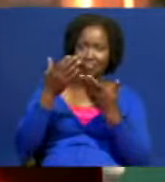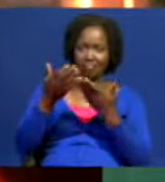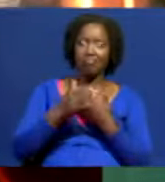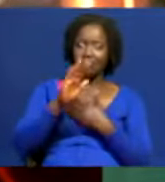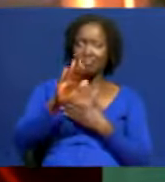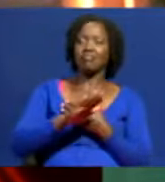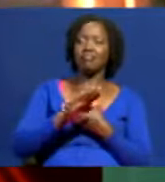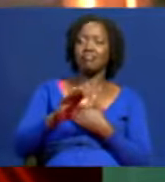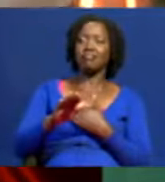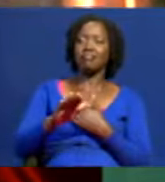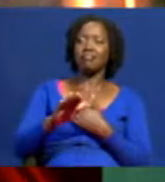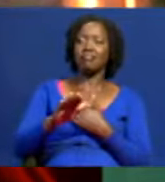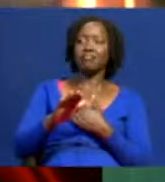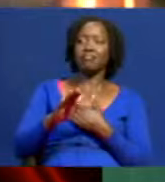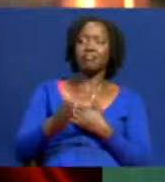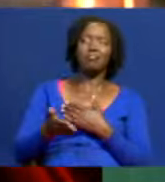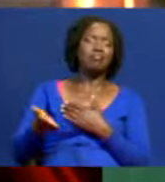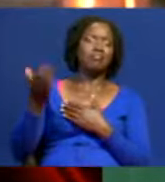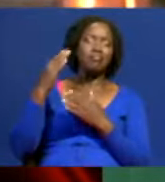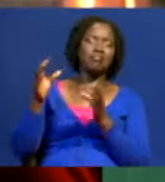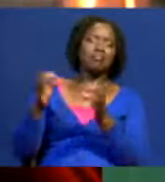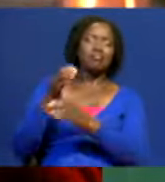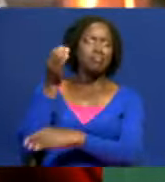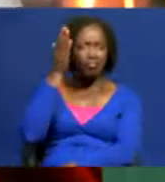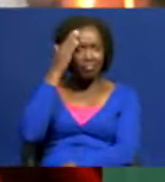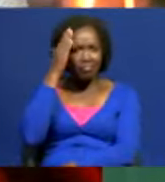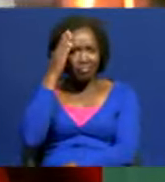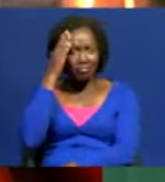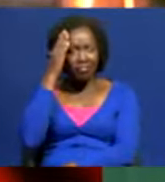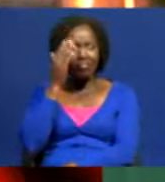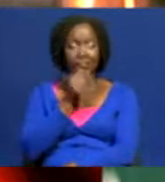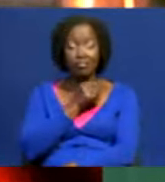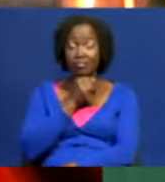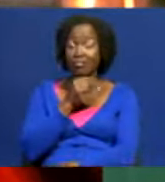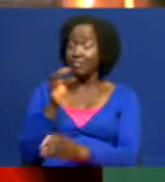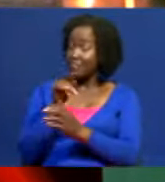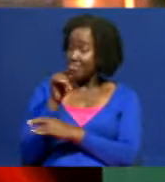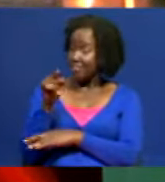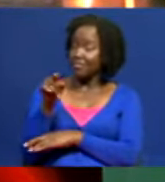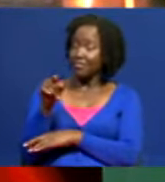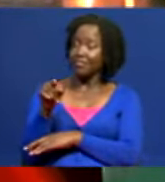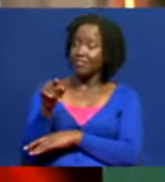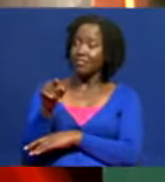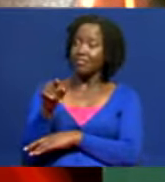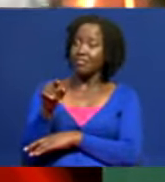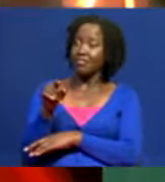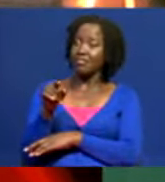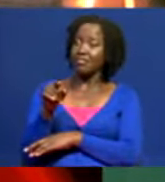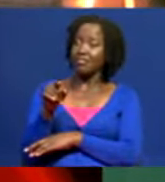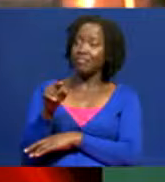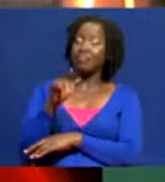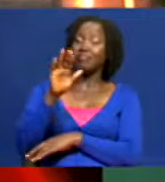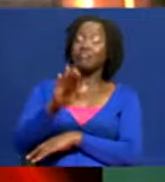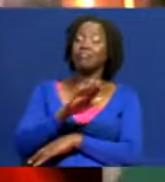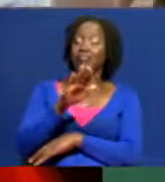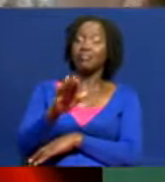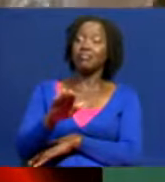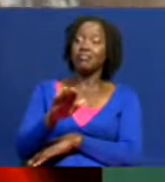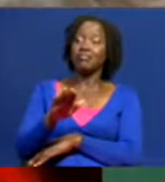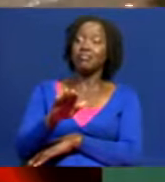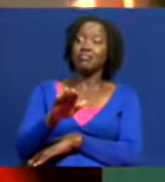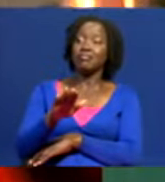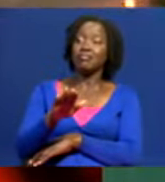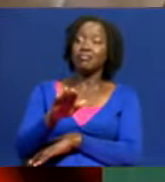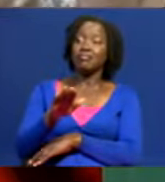bunge, hiyo chama ya kitambo hiyo, mnaielewa. Hiyo chama, hata pale bunge, hata